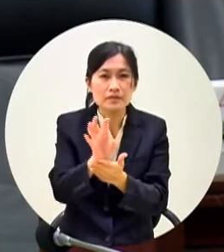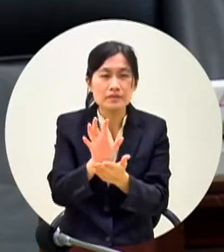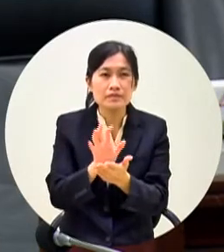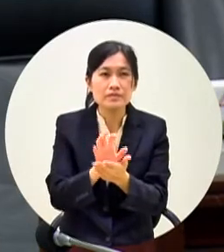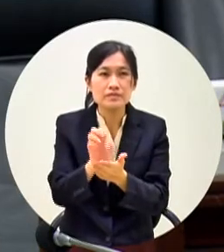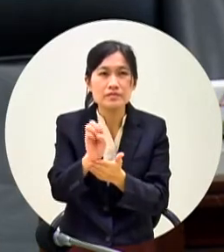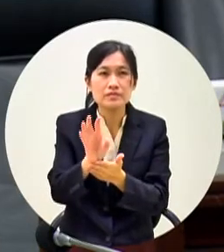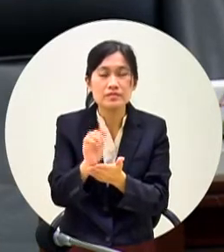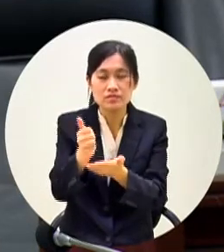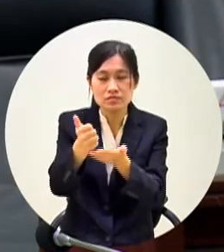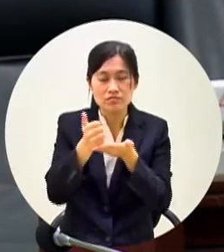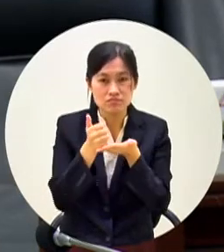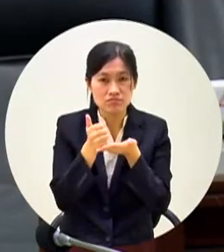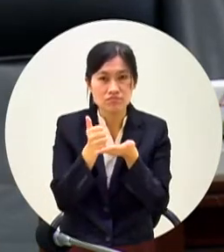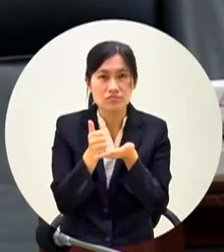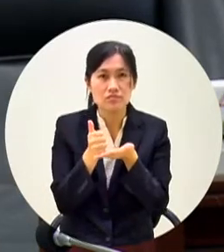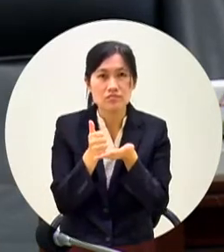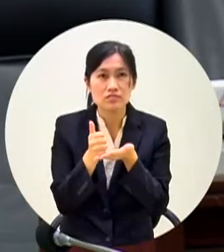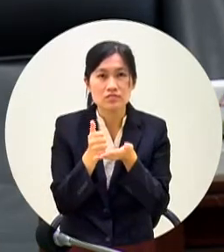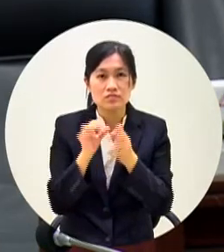安地政局吼。